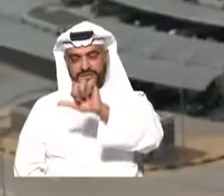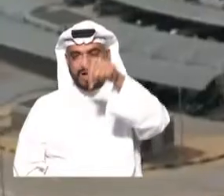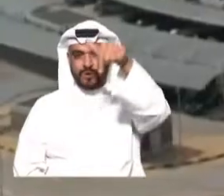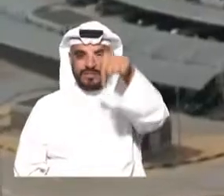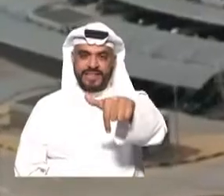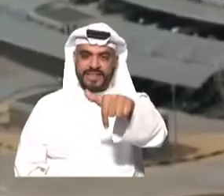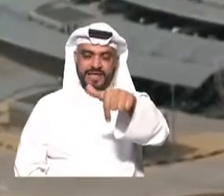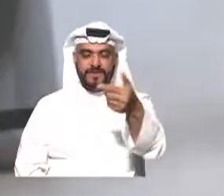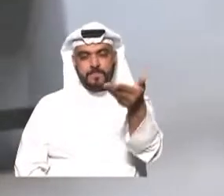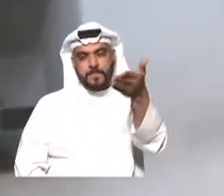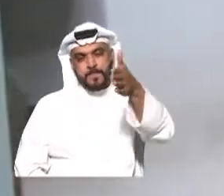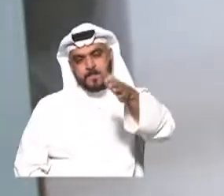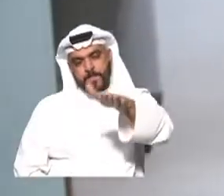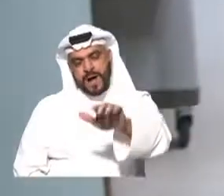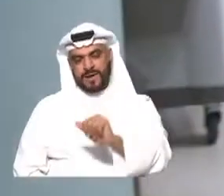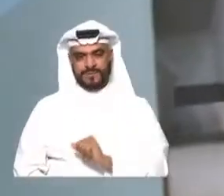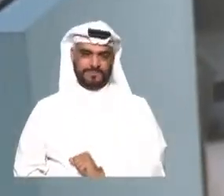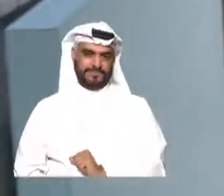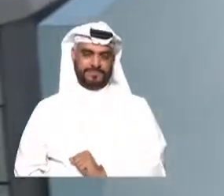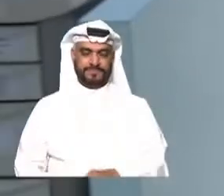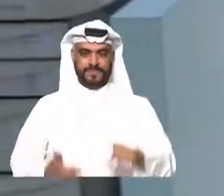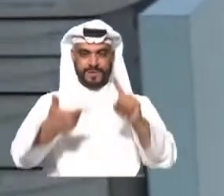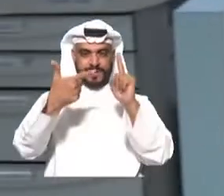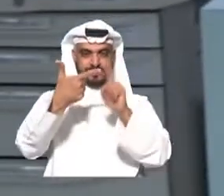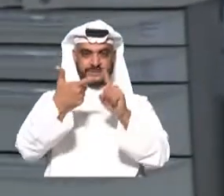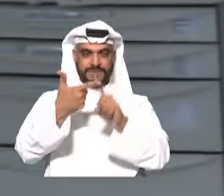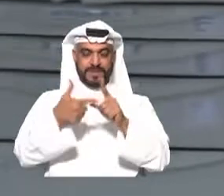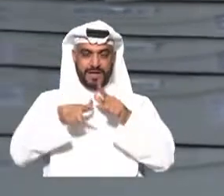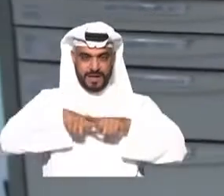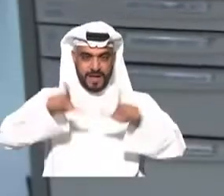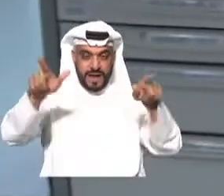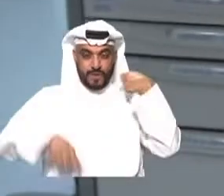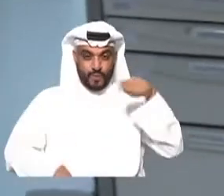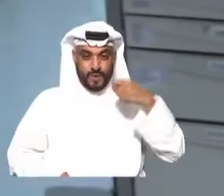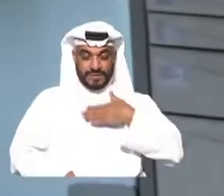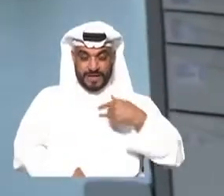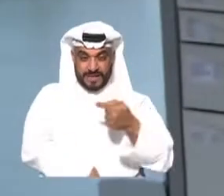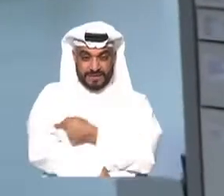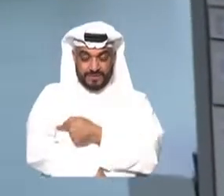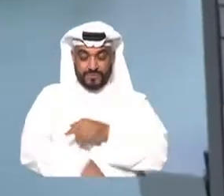1669 حالة وفاة. كما أعلنت الوزارة إصابة